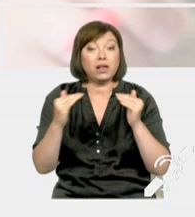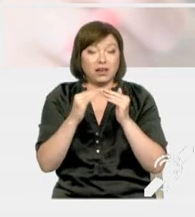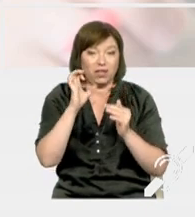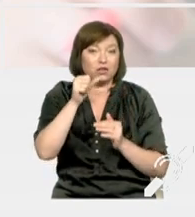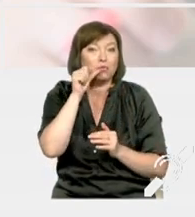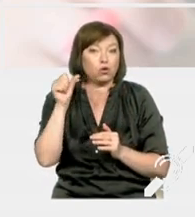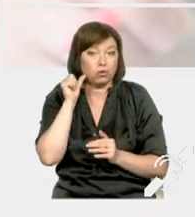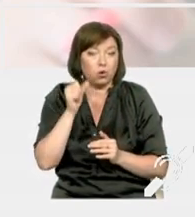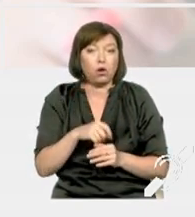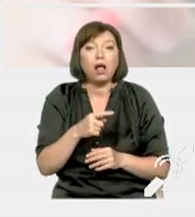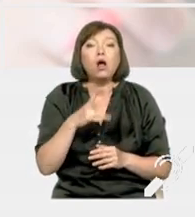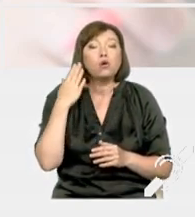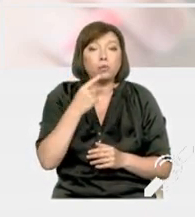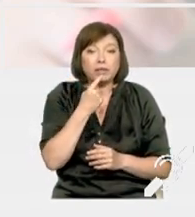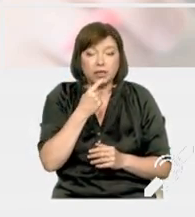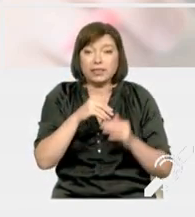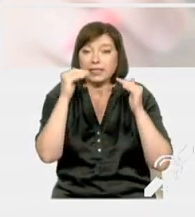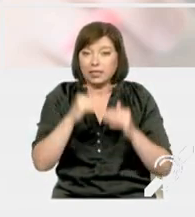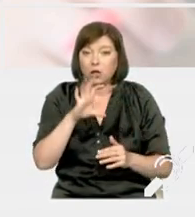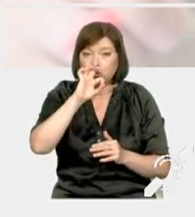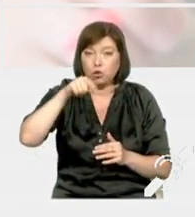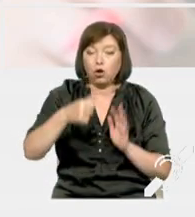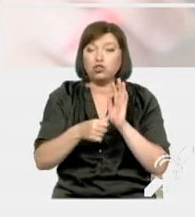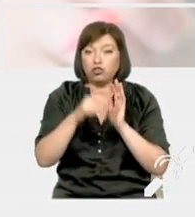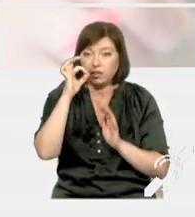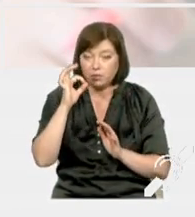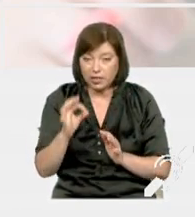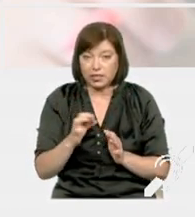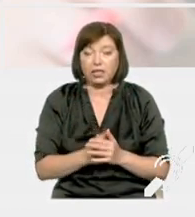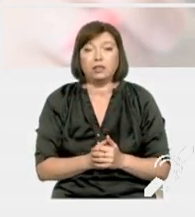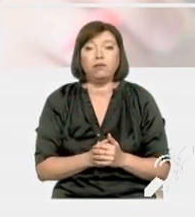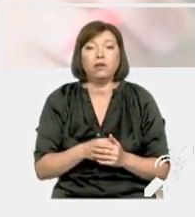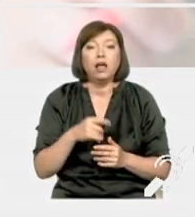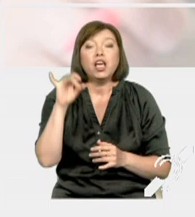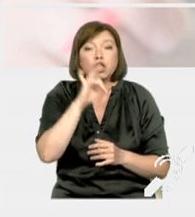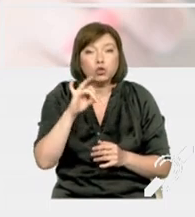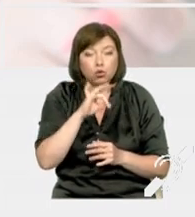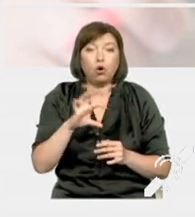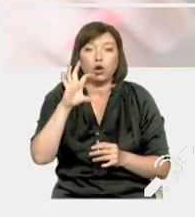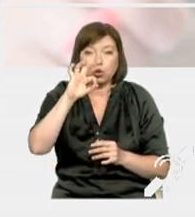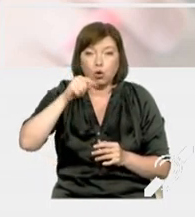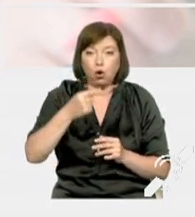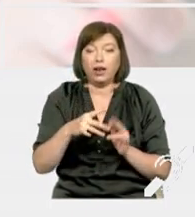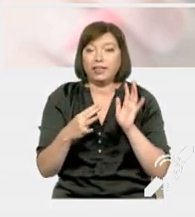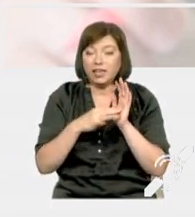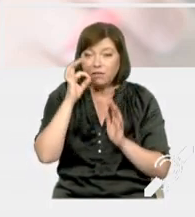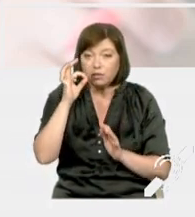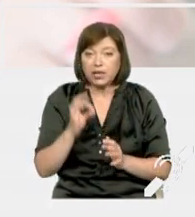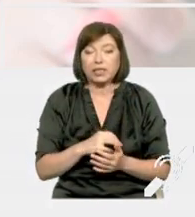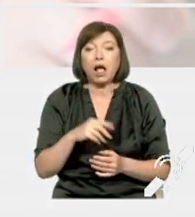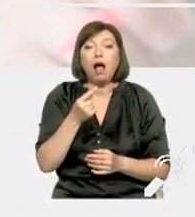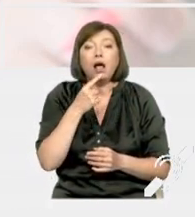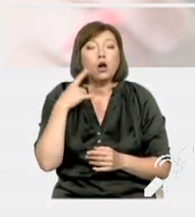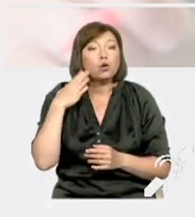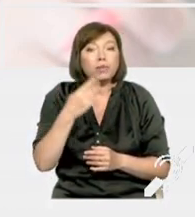cu anul trecut. La limba română a scăzut cu 0,6 puncte procentuale, la istorie cu 0,9%, iar